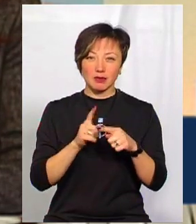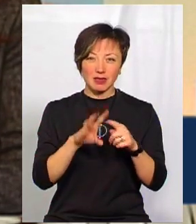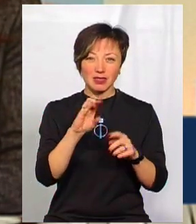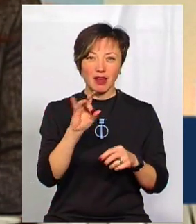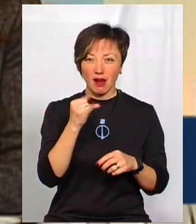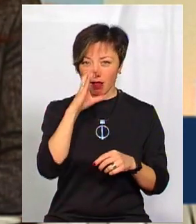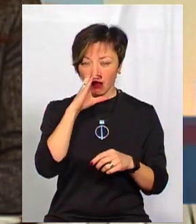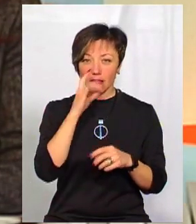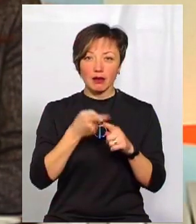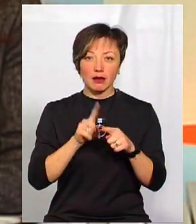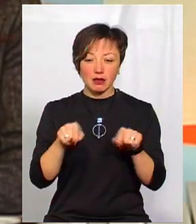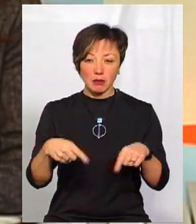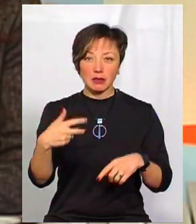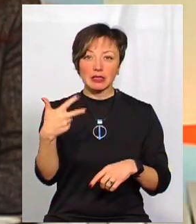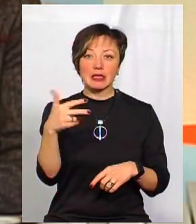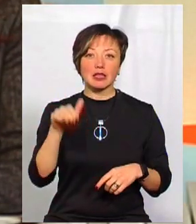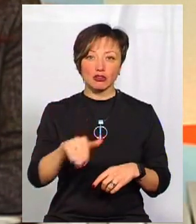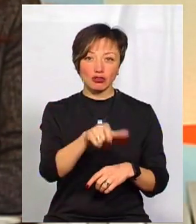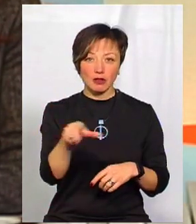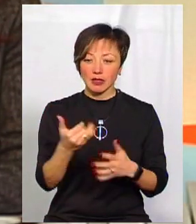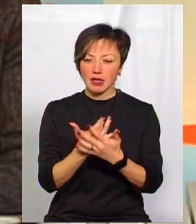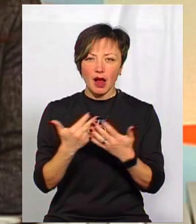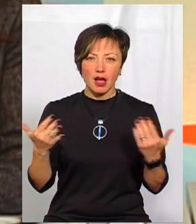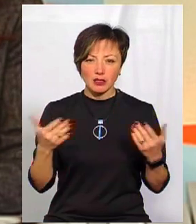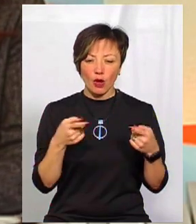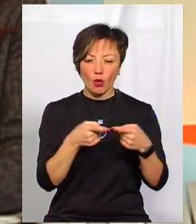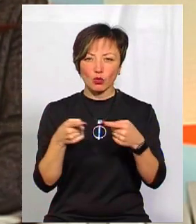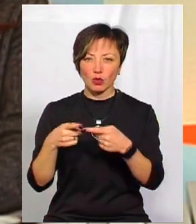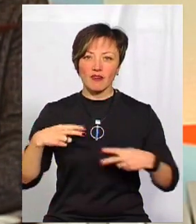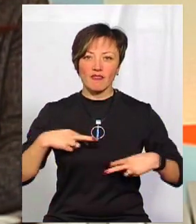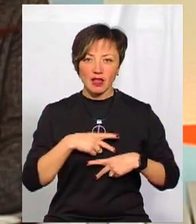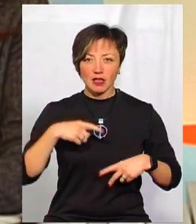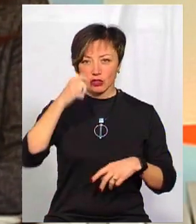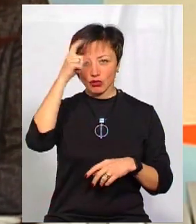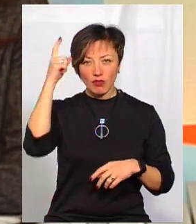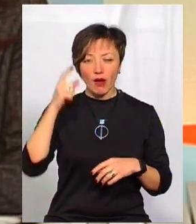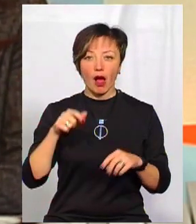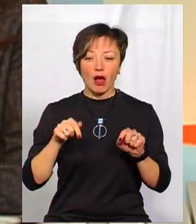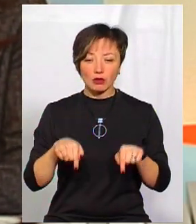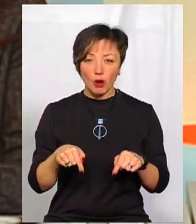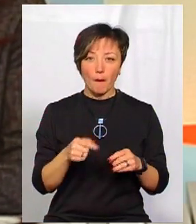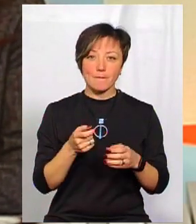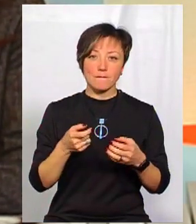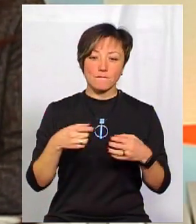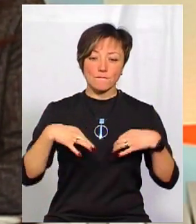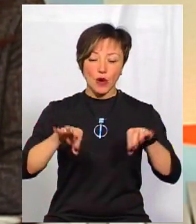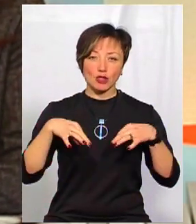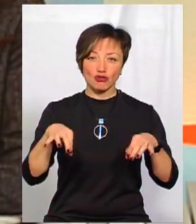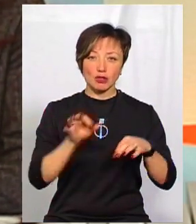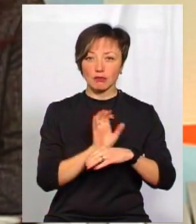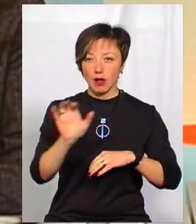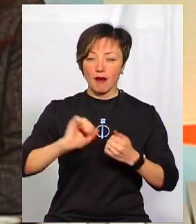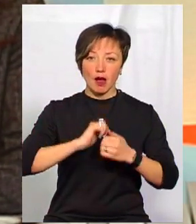находилось около 3000 человек из разных концов Венгрии и Чехословакии. Отсюда на машинах нас привезли в